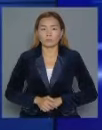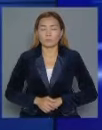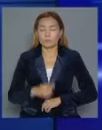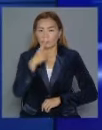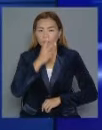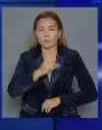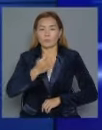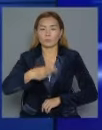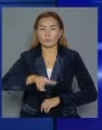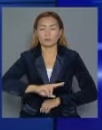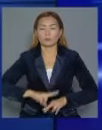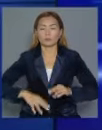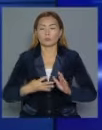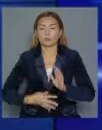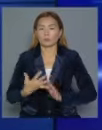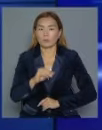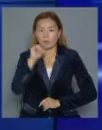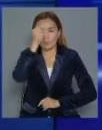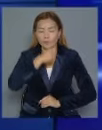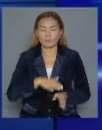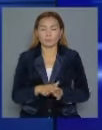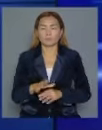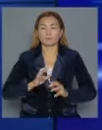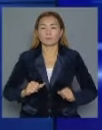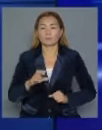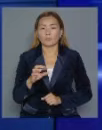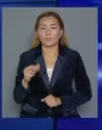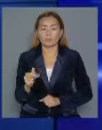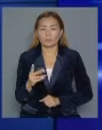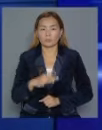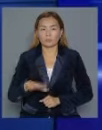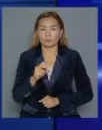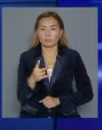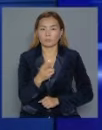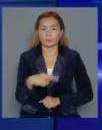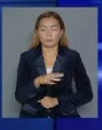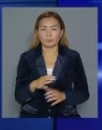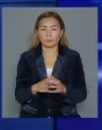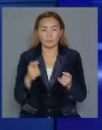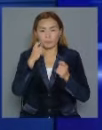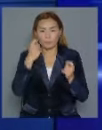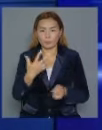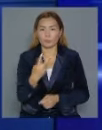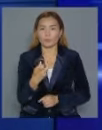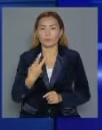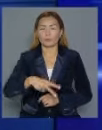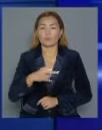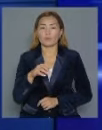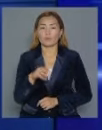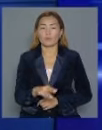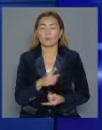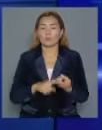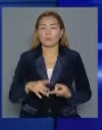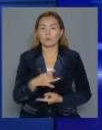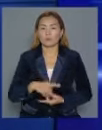Биыл Махамбет ауданының құрылғанына 95 жыл толса, Батыр Баба адуынды ақын Махамбет Өтемісұлының туғанына 220 жыл. Осыған